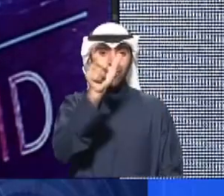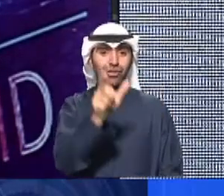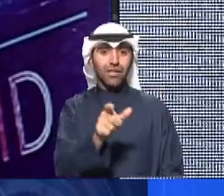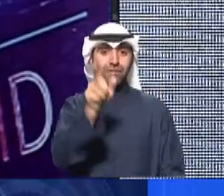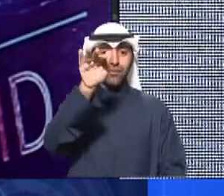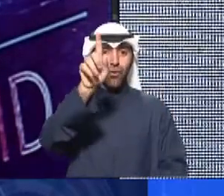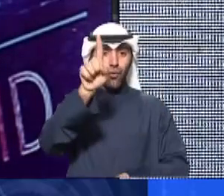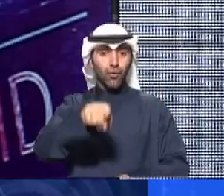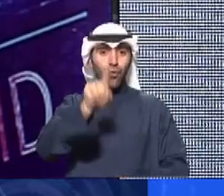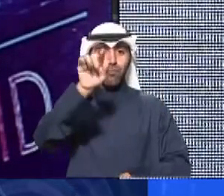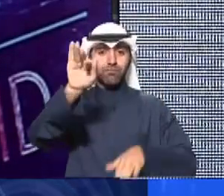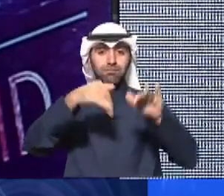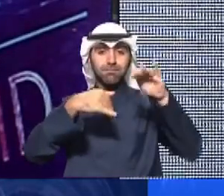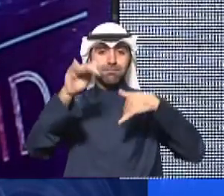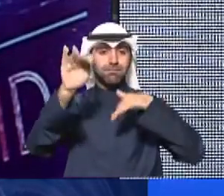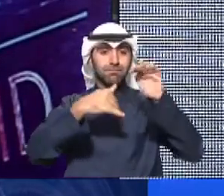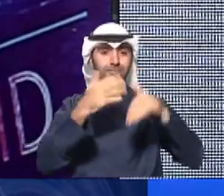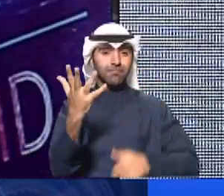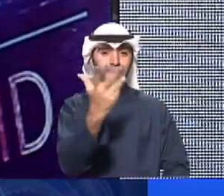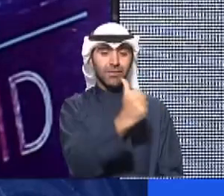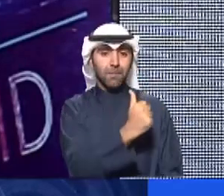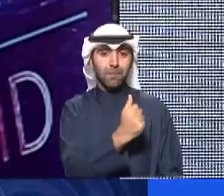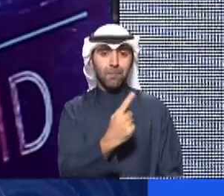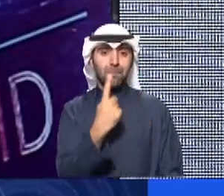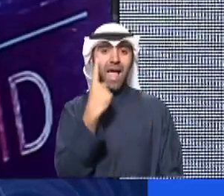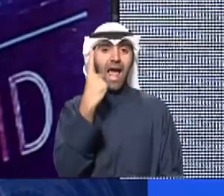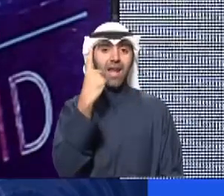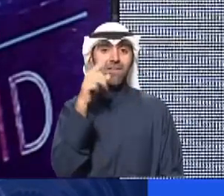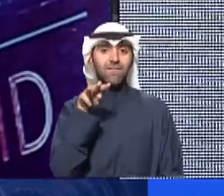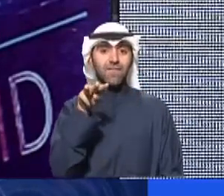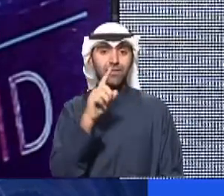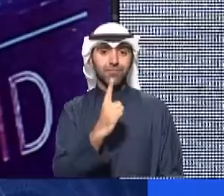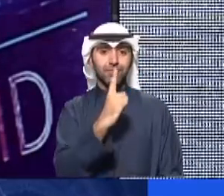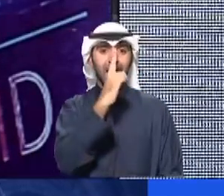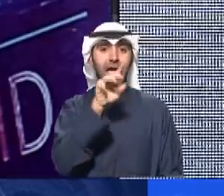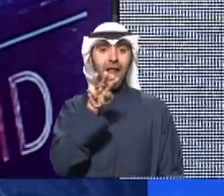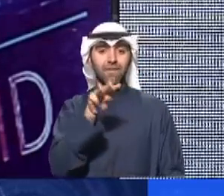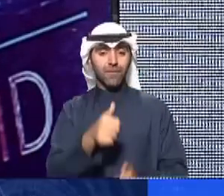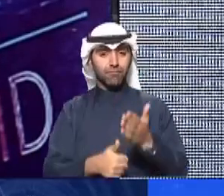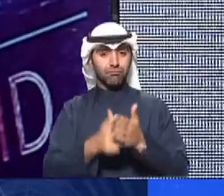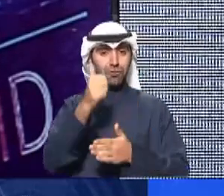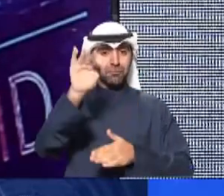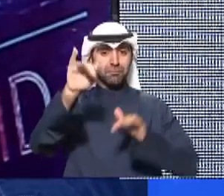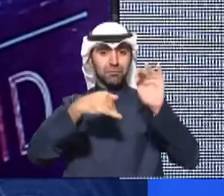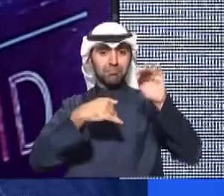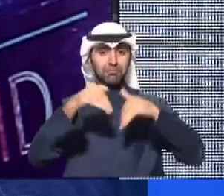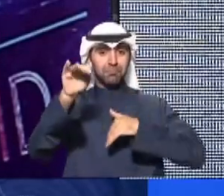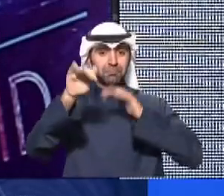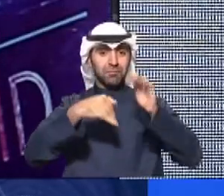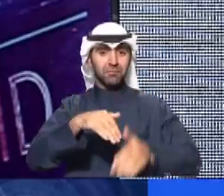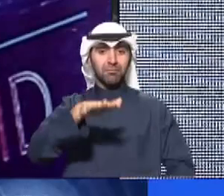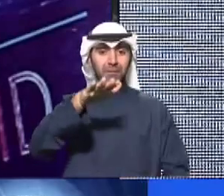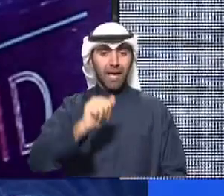الحمد لله يعني السلاسة في دخول المراجعين وأخذهم للتطعيم فترة